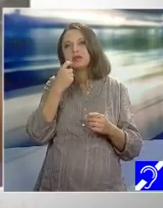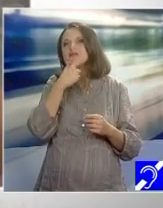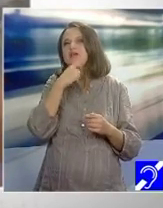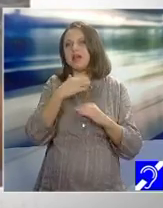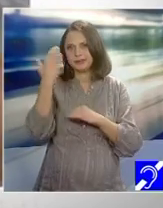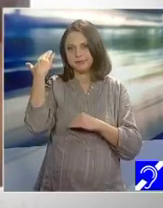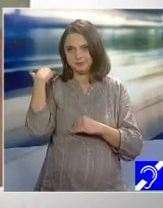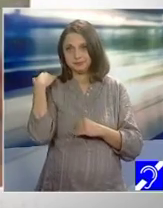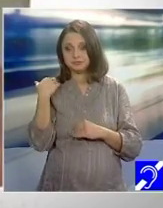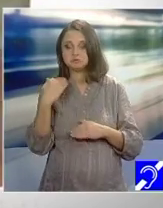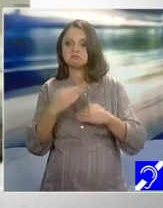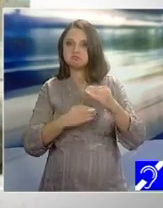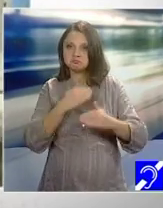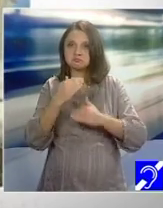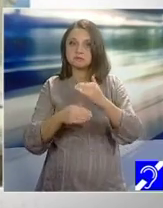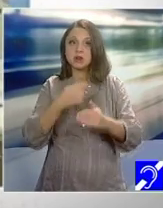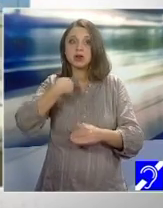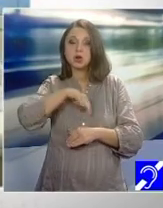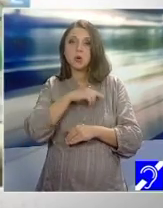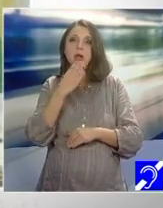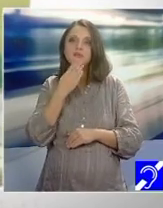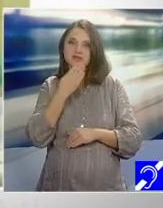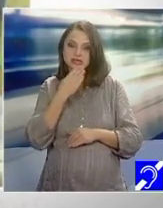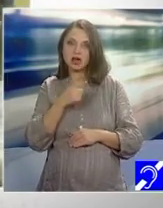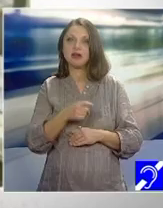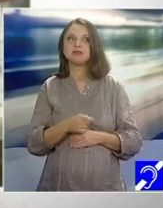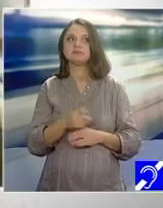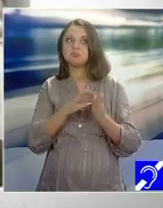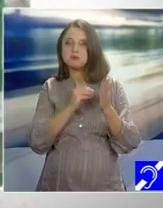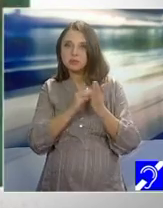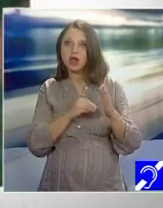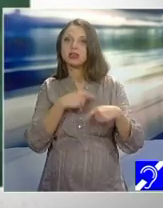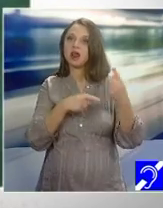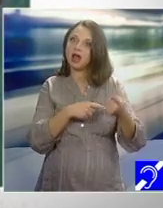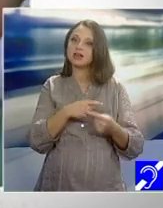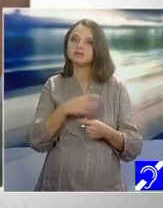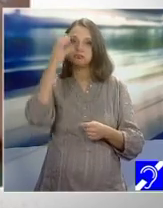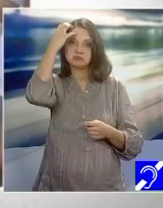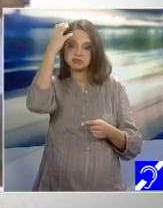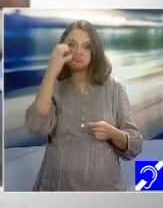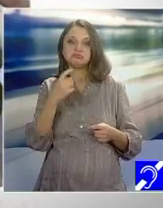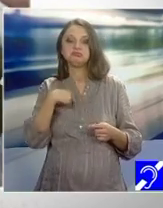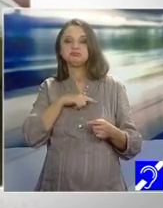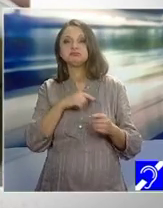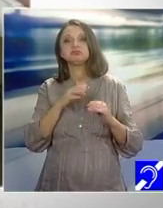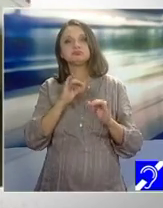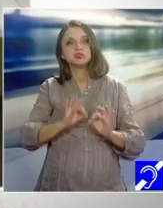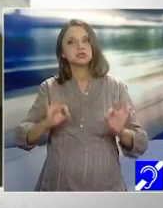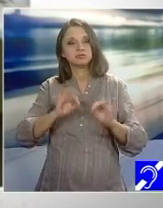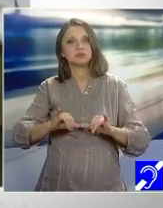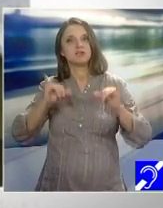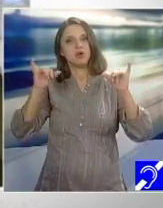Pe parcursul timpului am reușit să învățăm de la ei și încet, încet să ne dezvoltăm astfel încât să putem depune